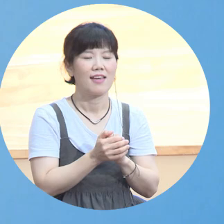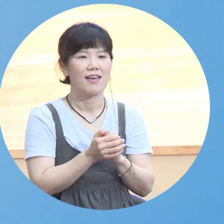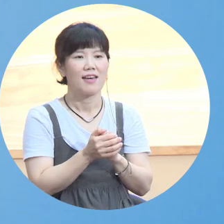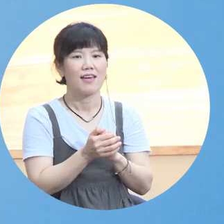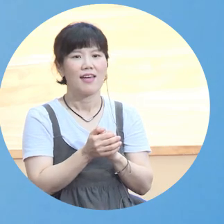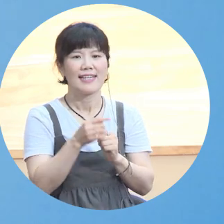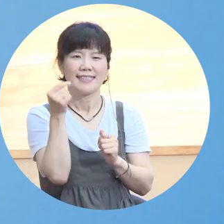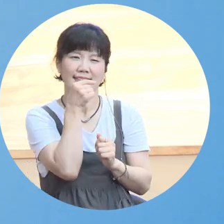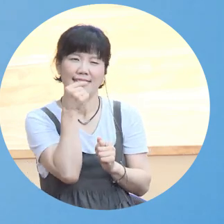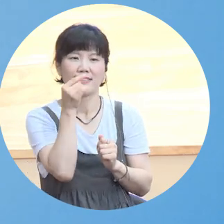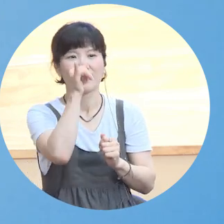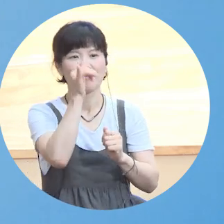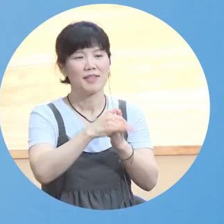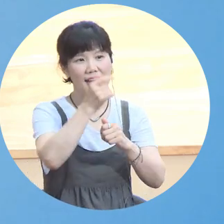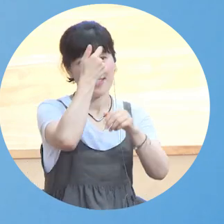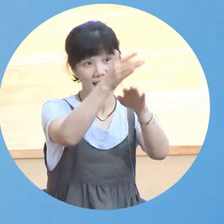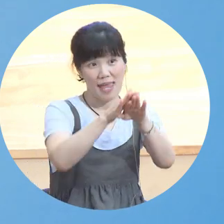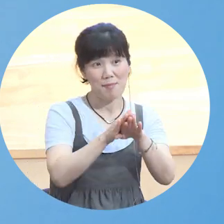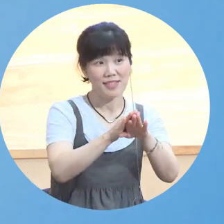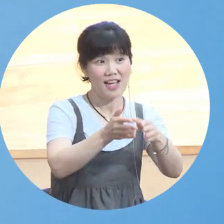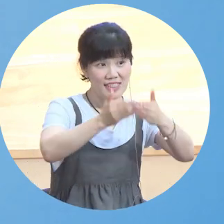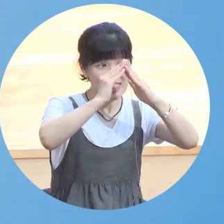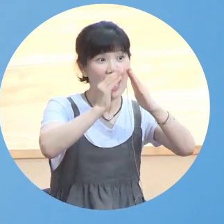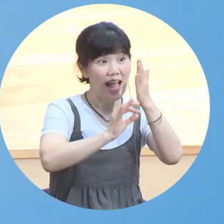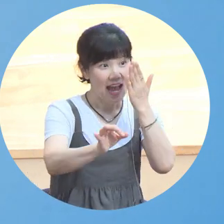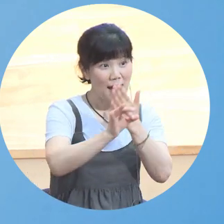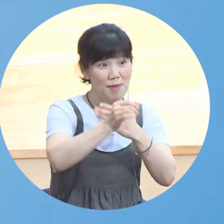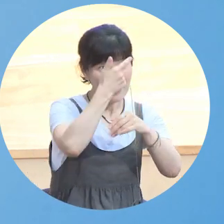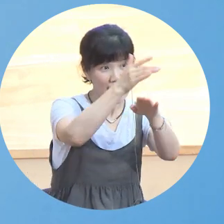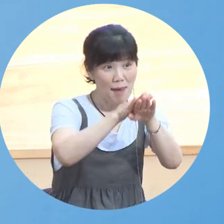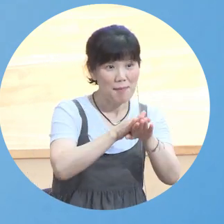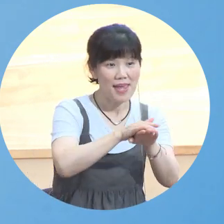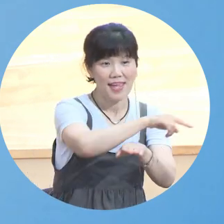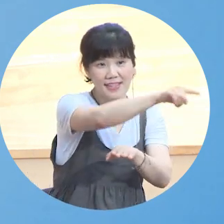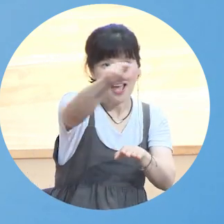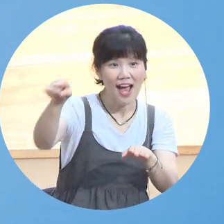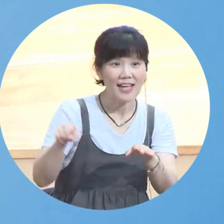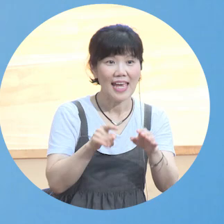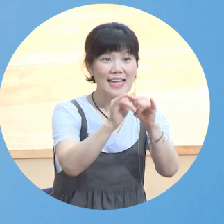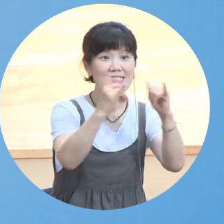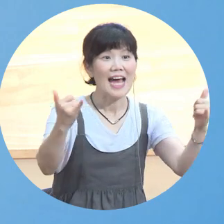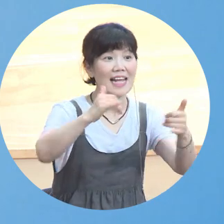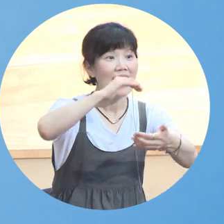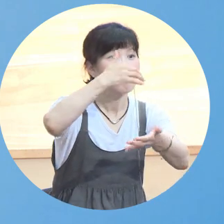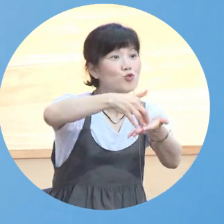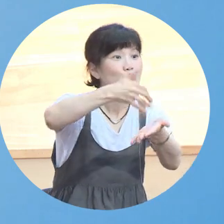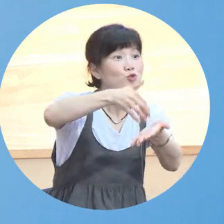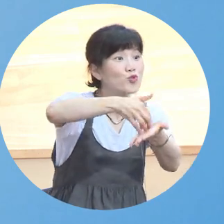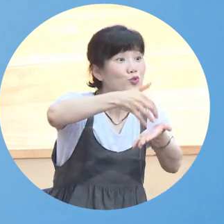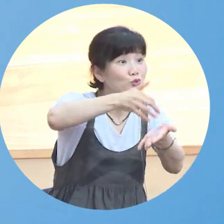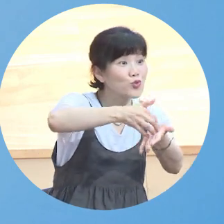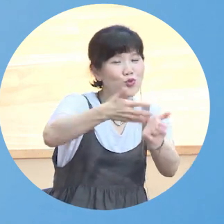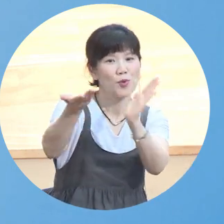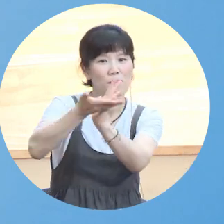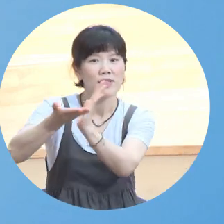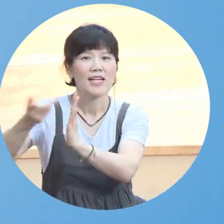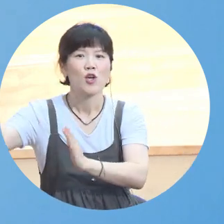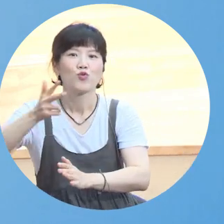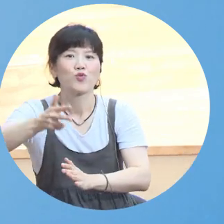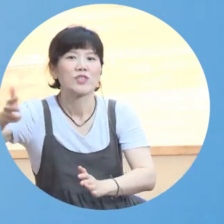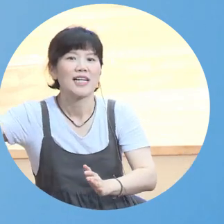이렇게 지으면 예배당이 수용할 수 있는 사람 숫자 대비 주차장이 반드시 져야 됩니다 주 차단 그